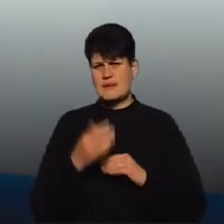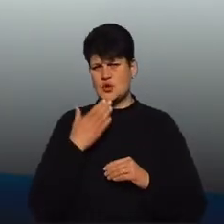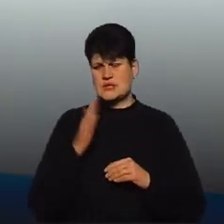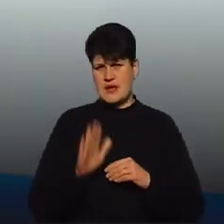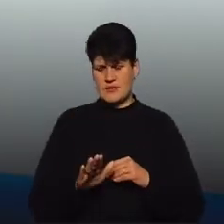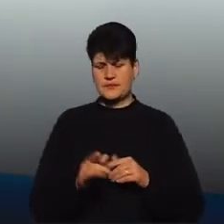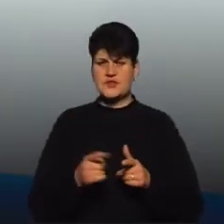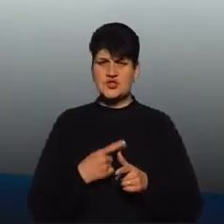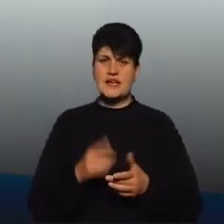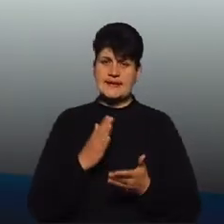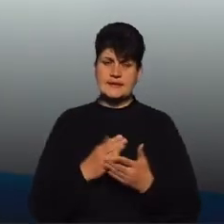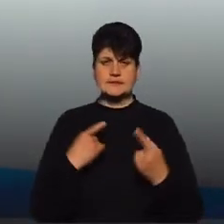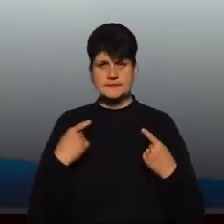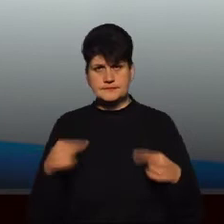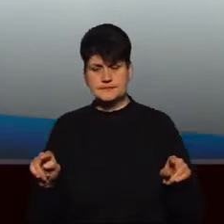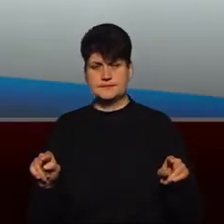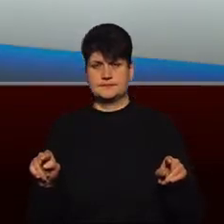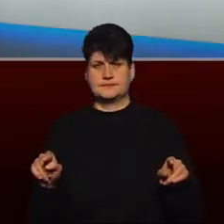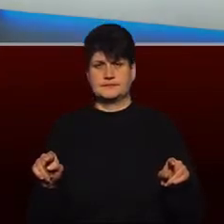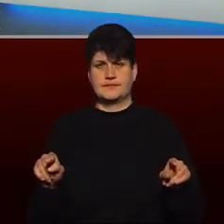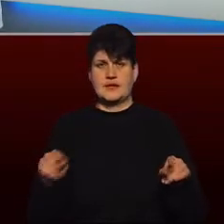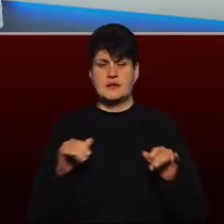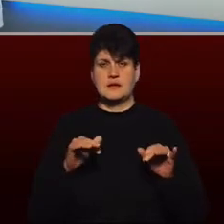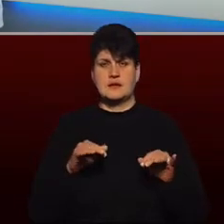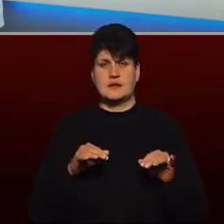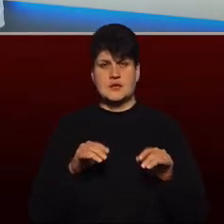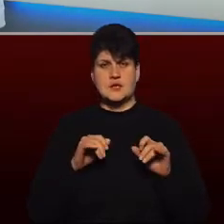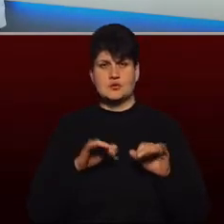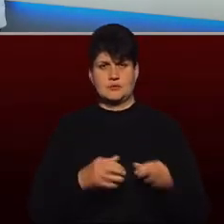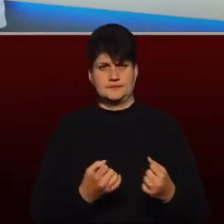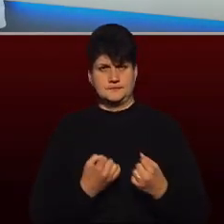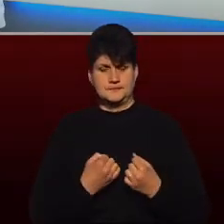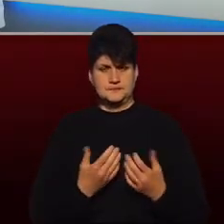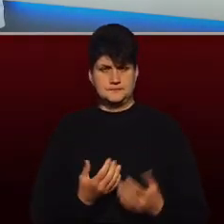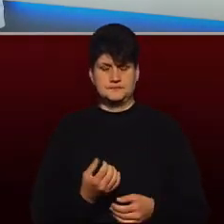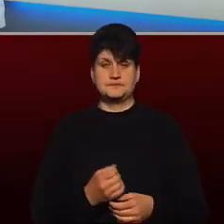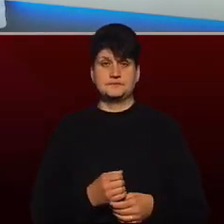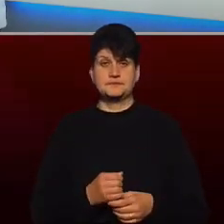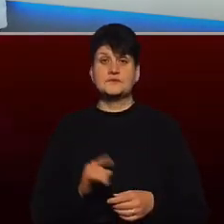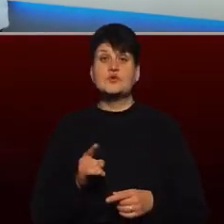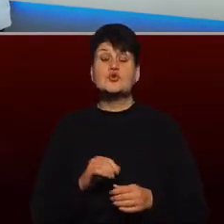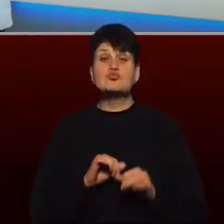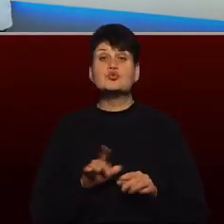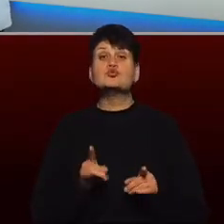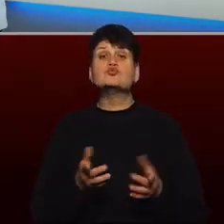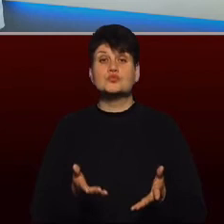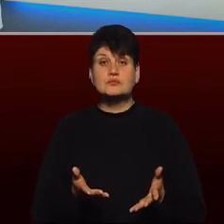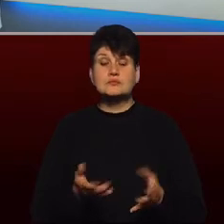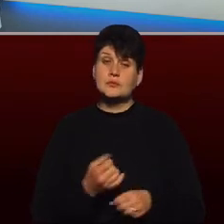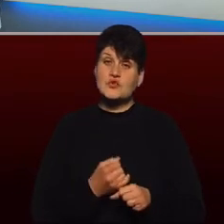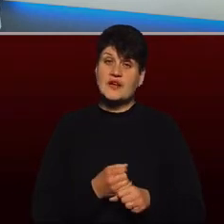існують альтернативні способи? Способи чому? Напрацювання антитіл?